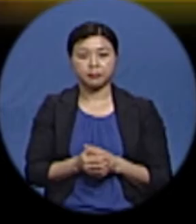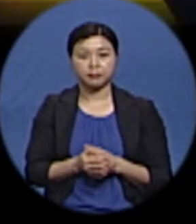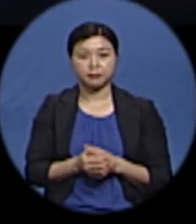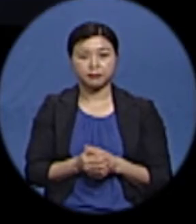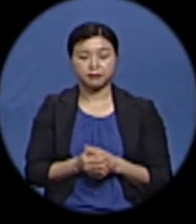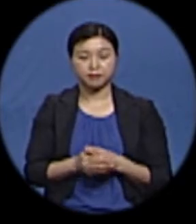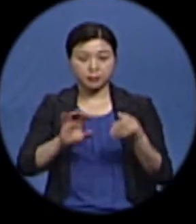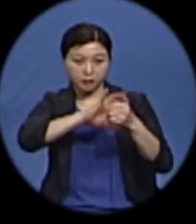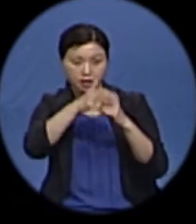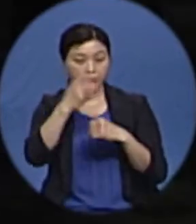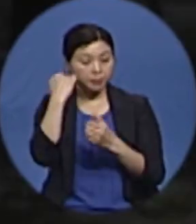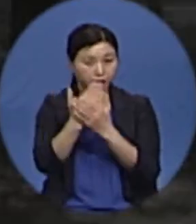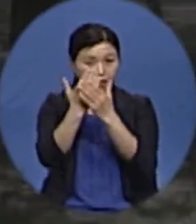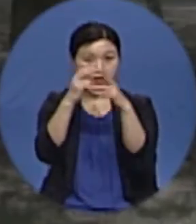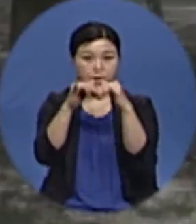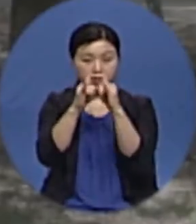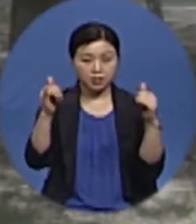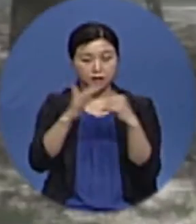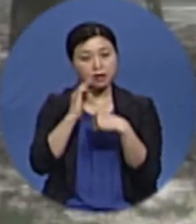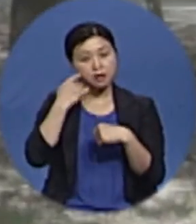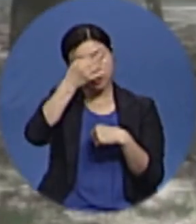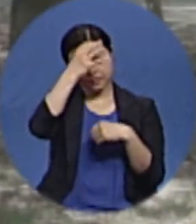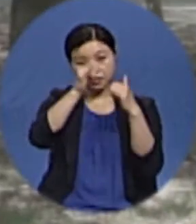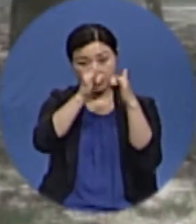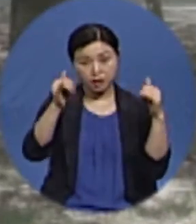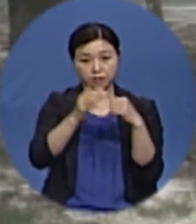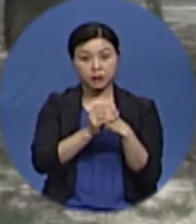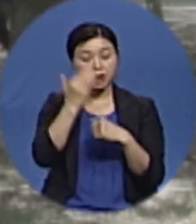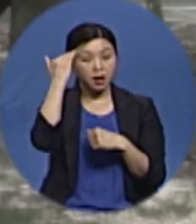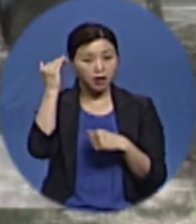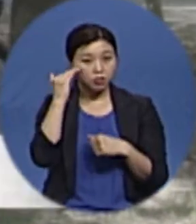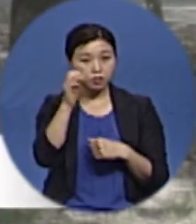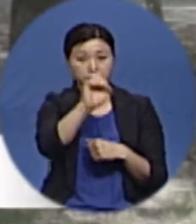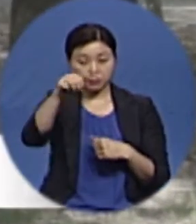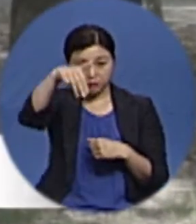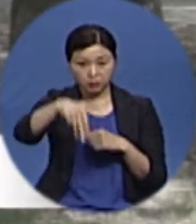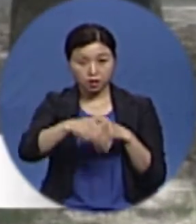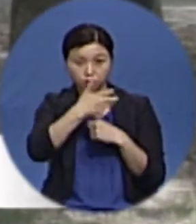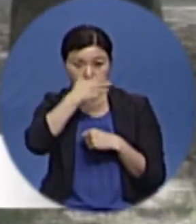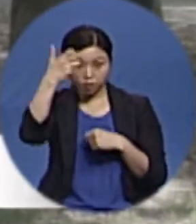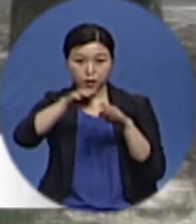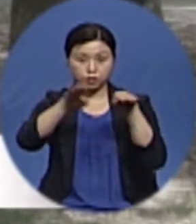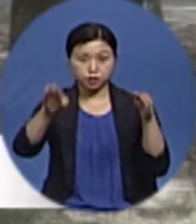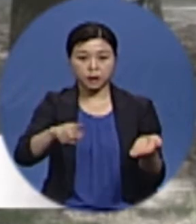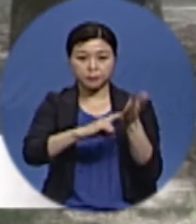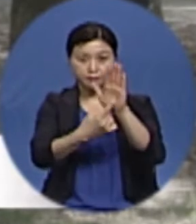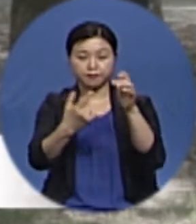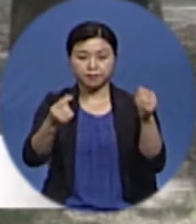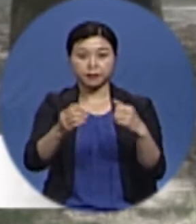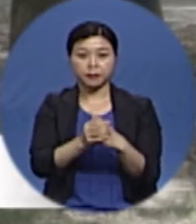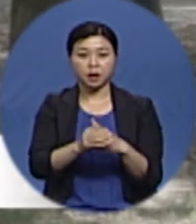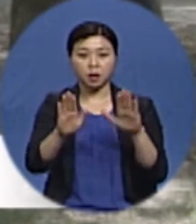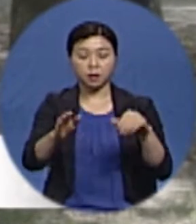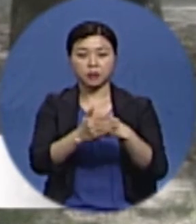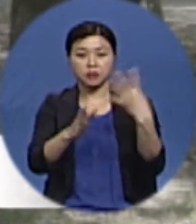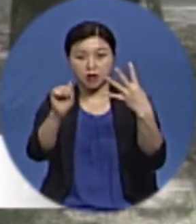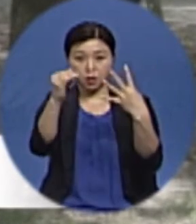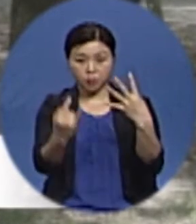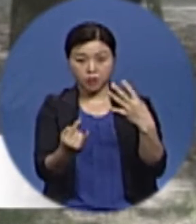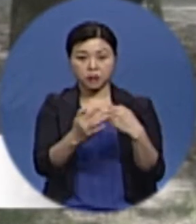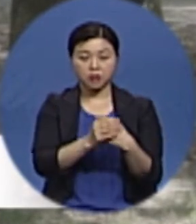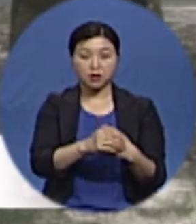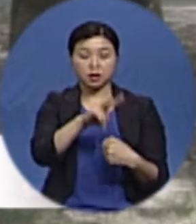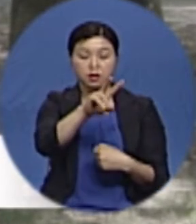전 세계 발달장애 아티스트들이 대한민국 평창에서 꿈의 무대를 펼칩니다. 올해로 4회를 맞는 2016